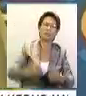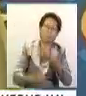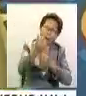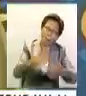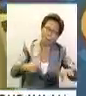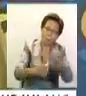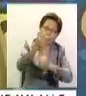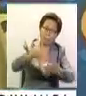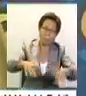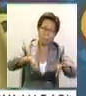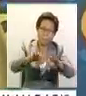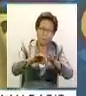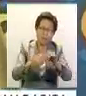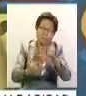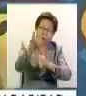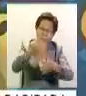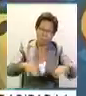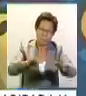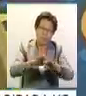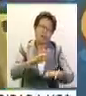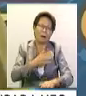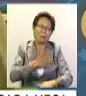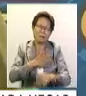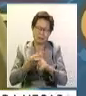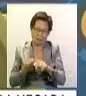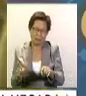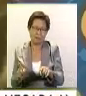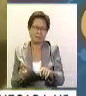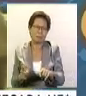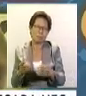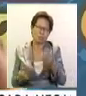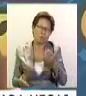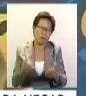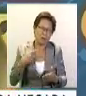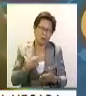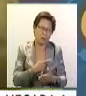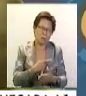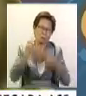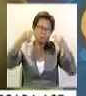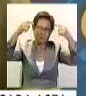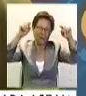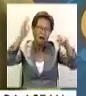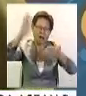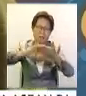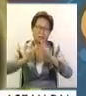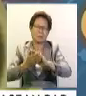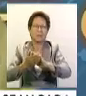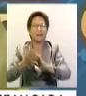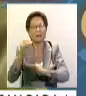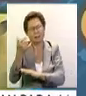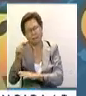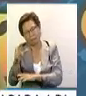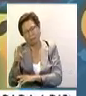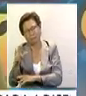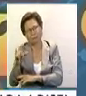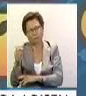Kalau kita niat kita lain, mungkin kita punya pencapaian tu akan jadi lain. Jadi kalau kita